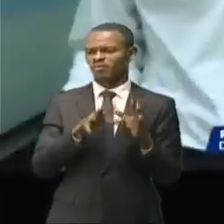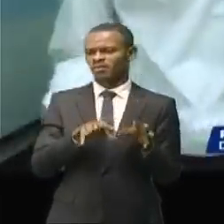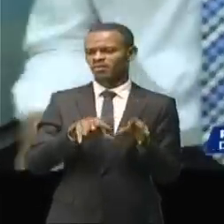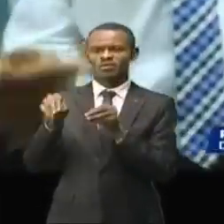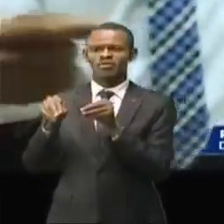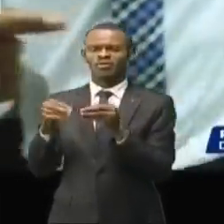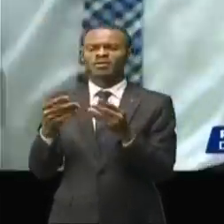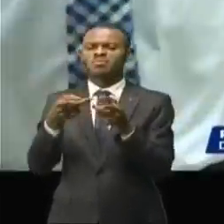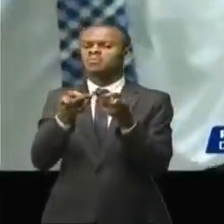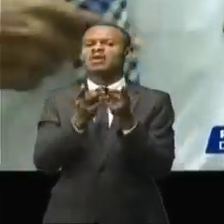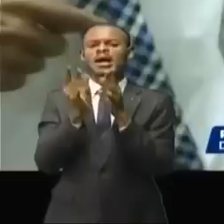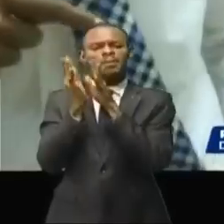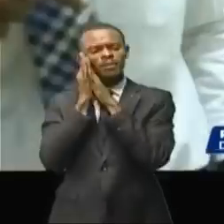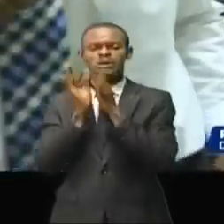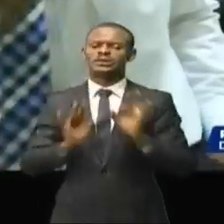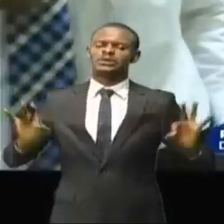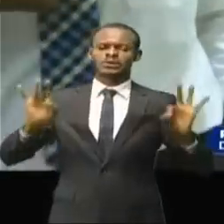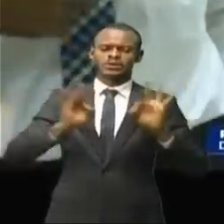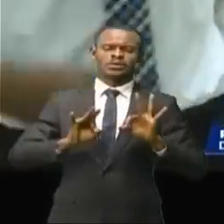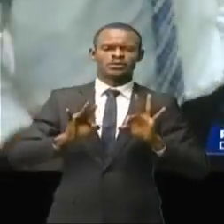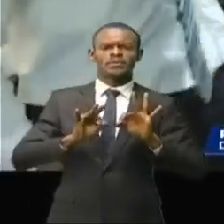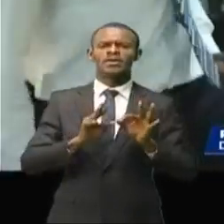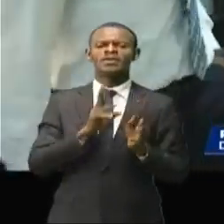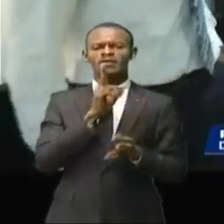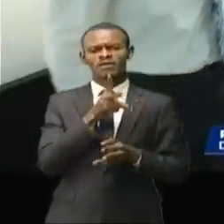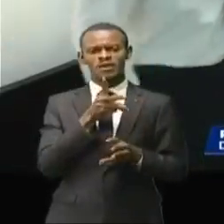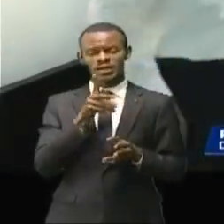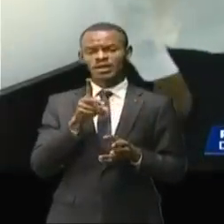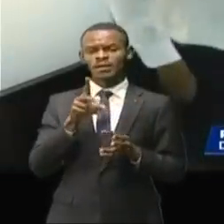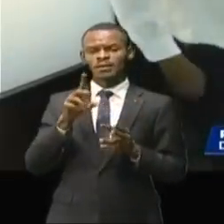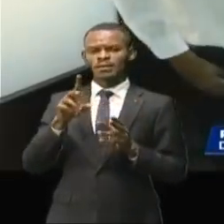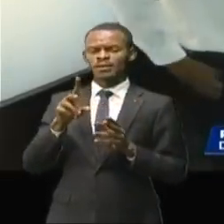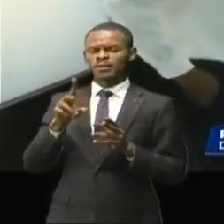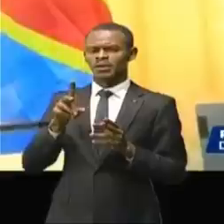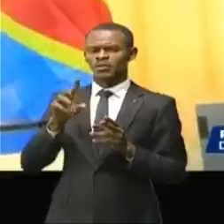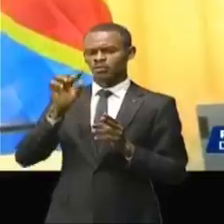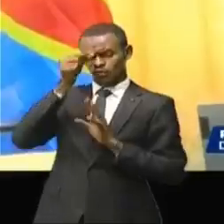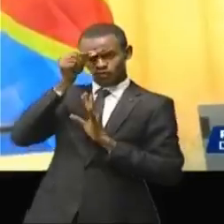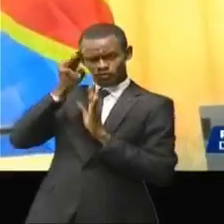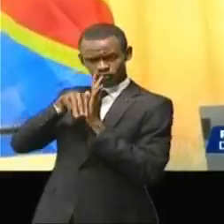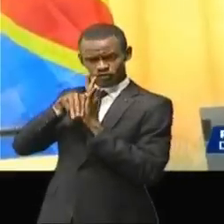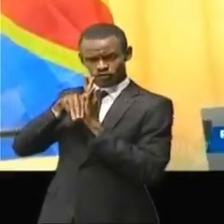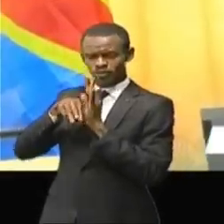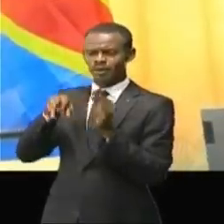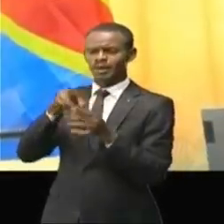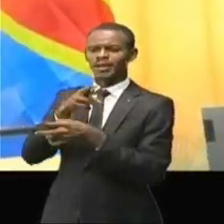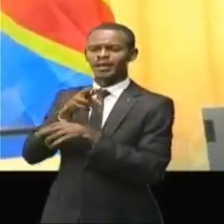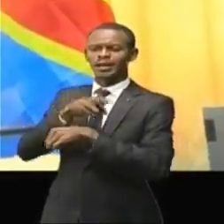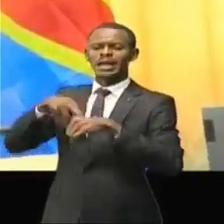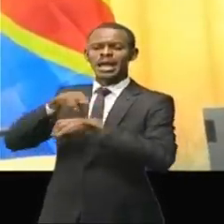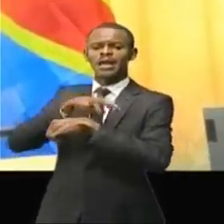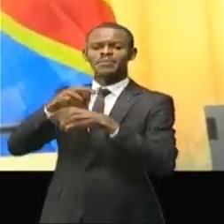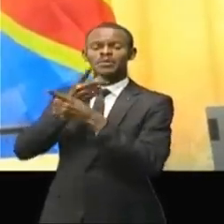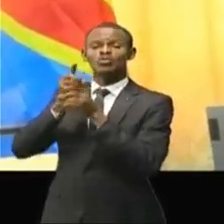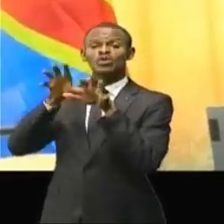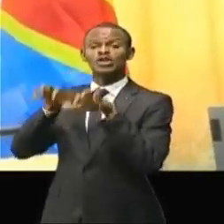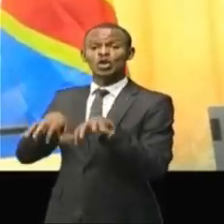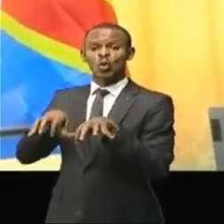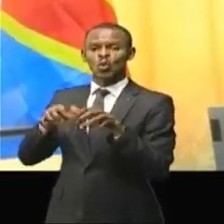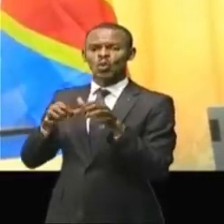donc il a fallu au Gouvernement de la République à travers son Excellence Monsieur le Premier Ministre